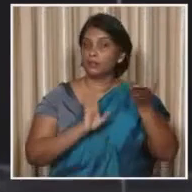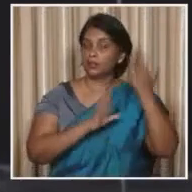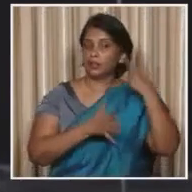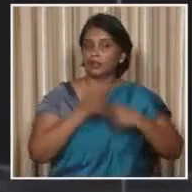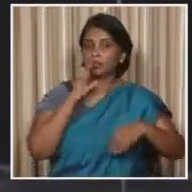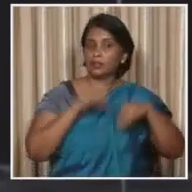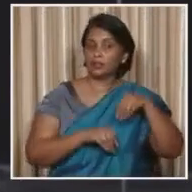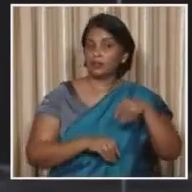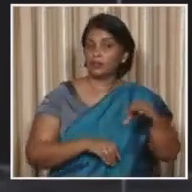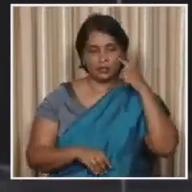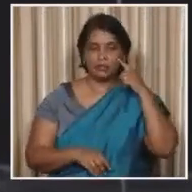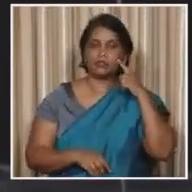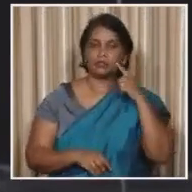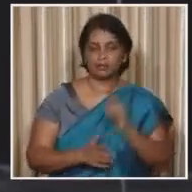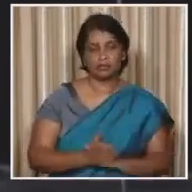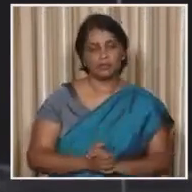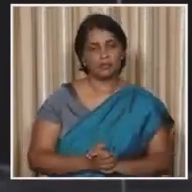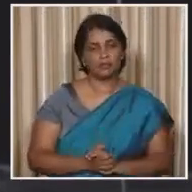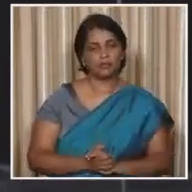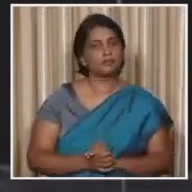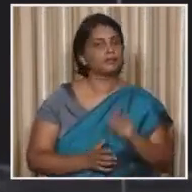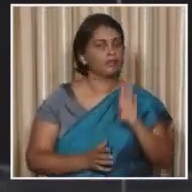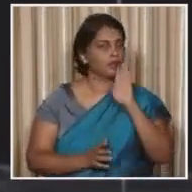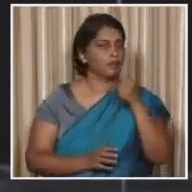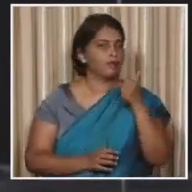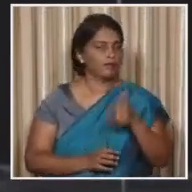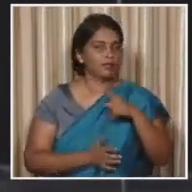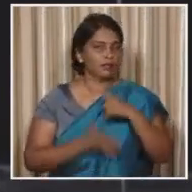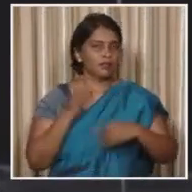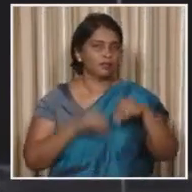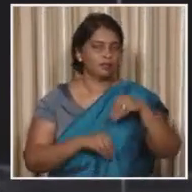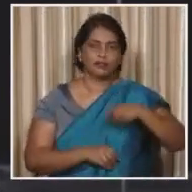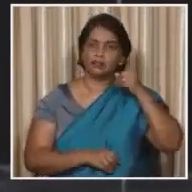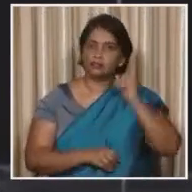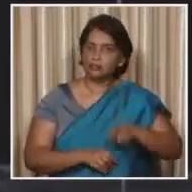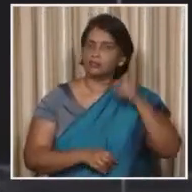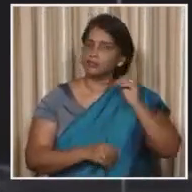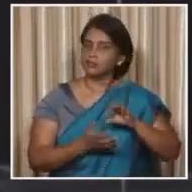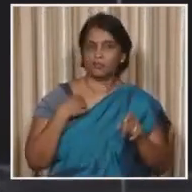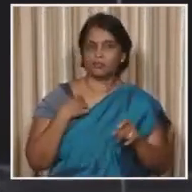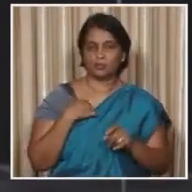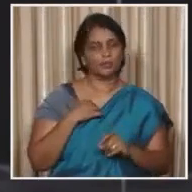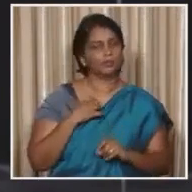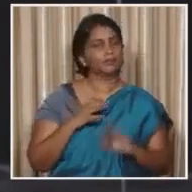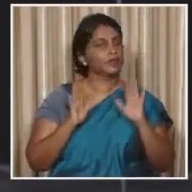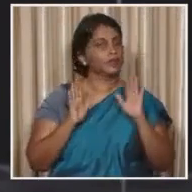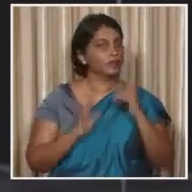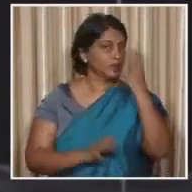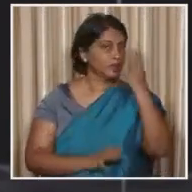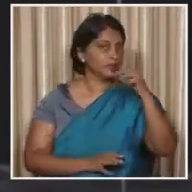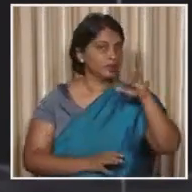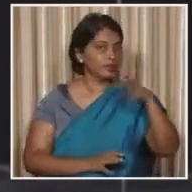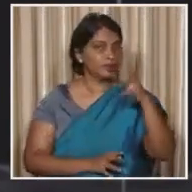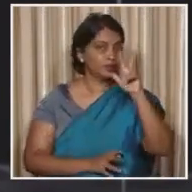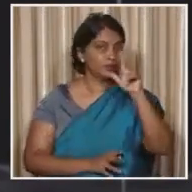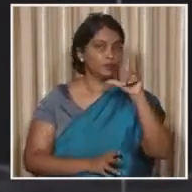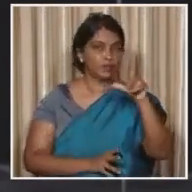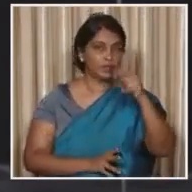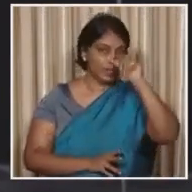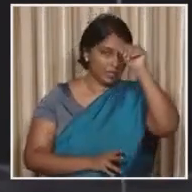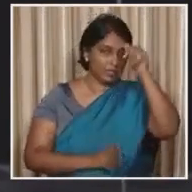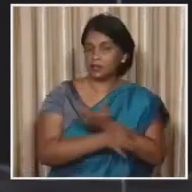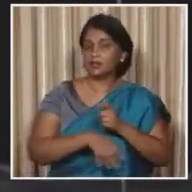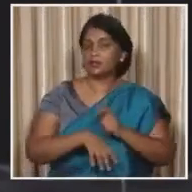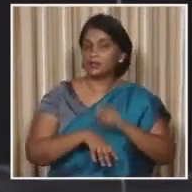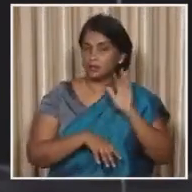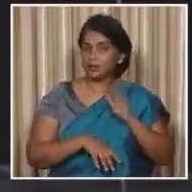දේශපාලන භාවිතාවත් එක්ක හිතුවම ඉතා වැදගත් දේශපාලන තීරණ ඓතිහාසිකව ගත්ත පුද්ගලෙක්. 987 ඉන්දු ලංකා ගිවිසුම අත්සන් කරපු